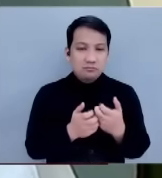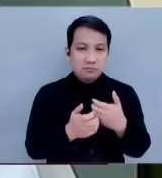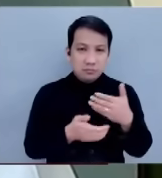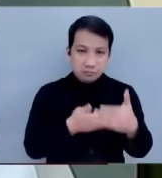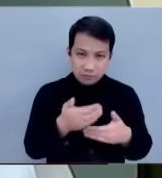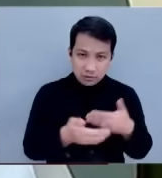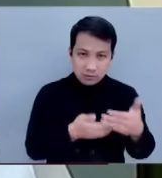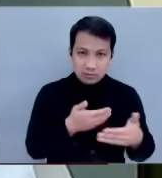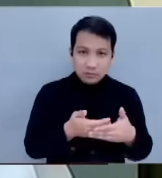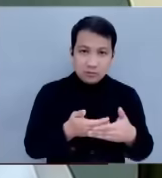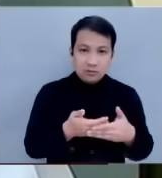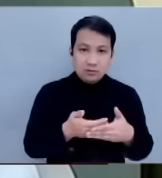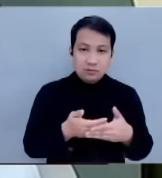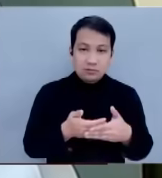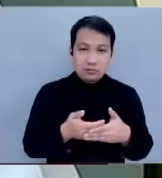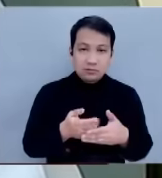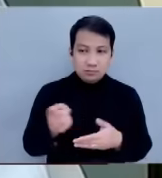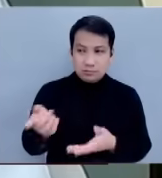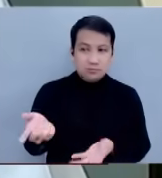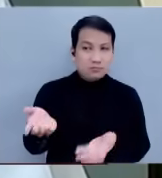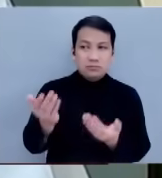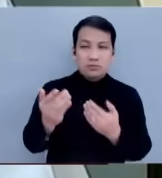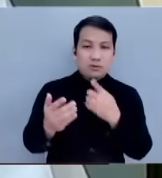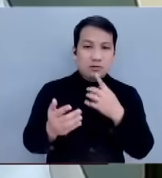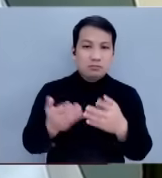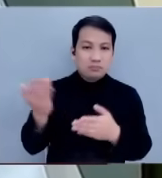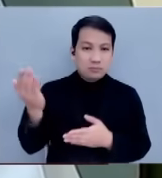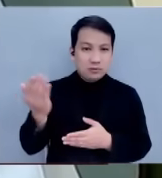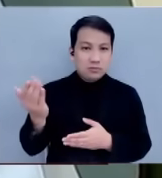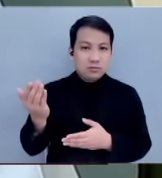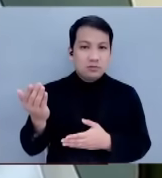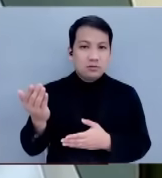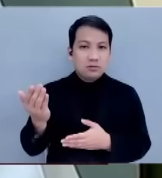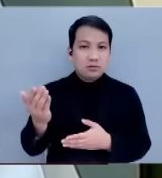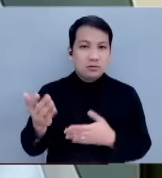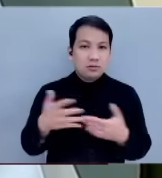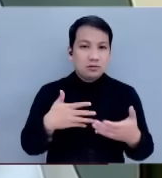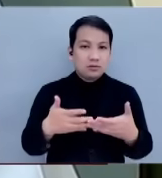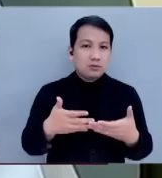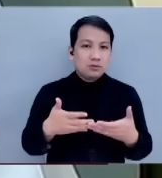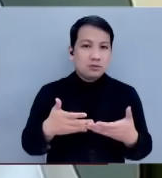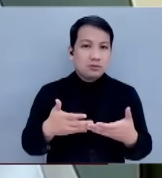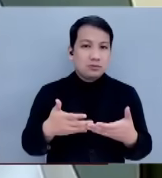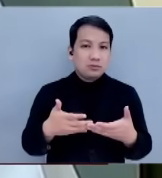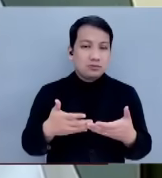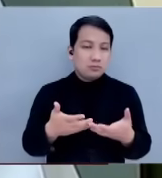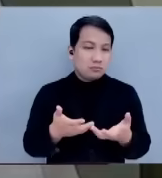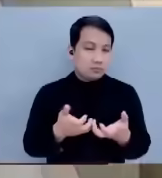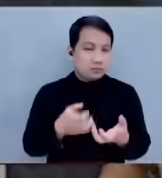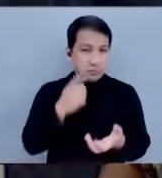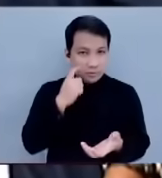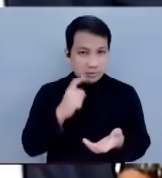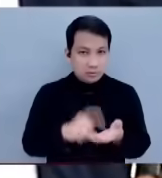that they wanted to speak, they were given that privilege. As long as they were recognized accordingly.